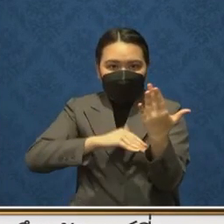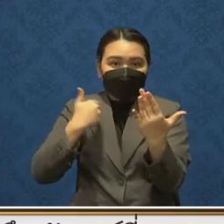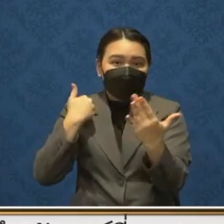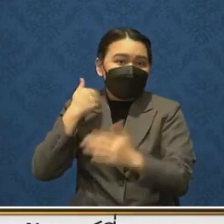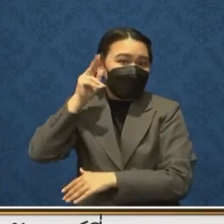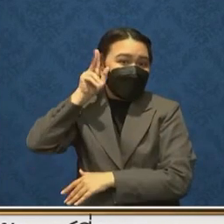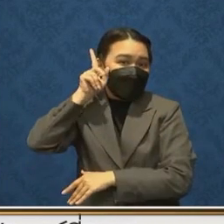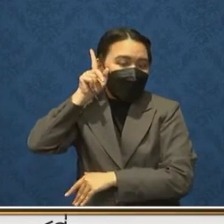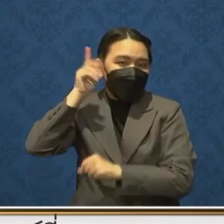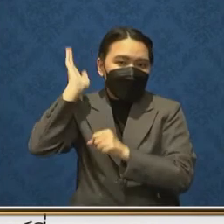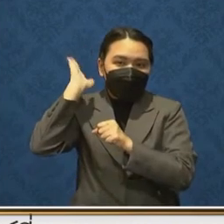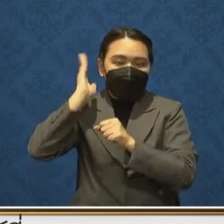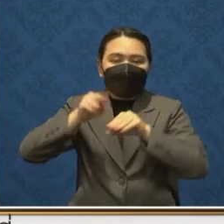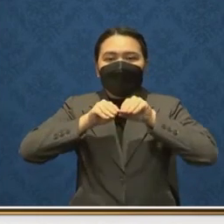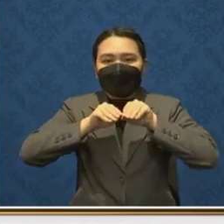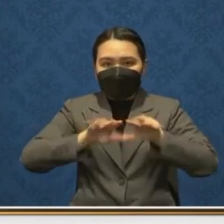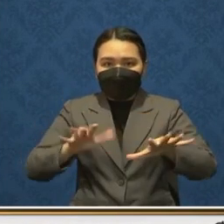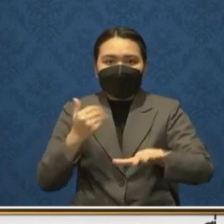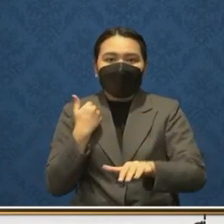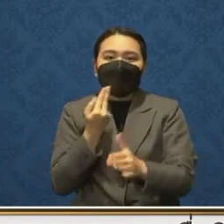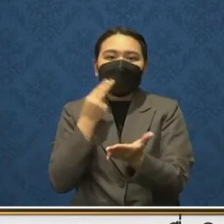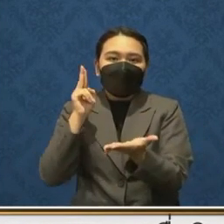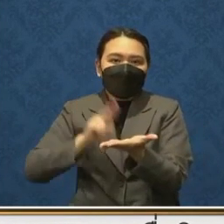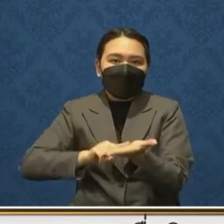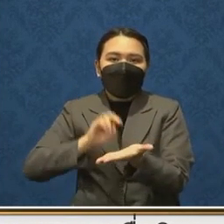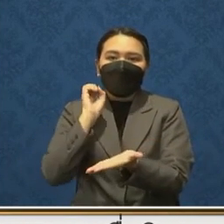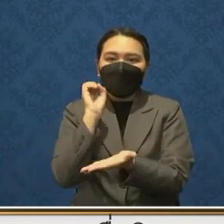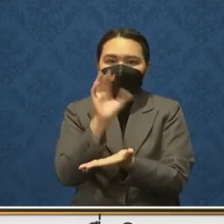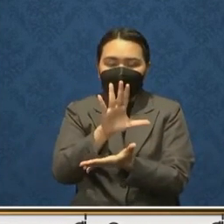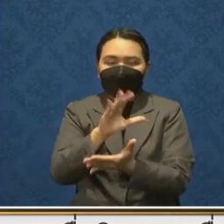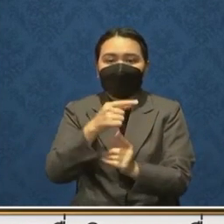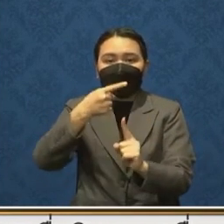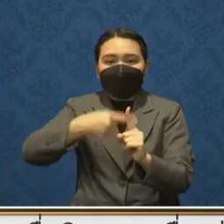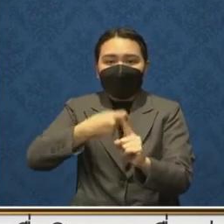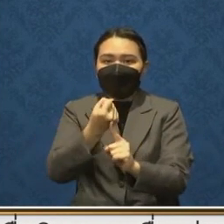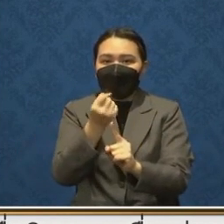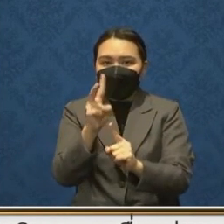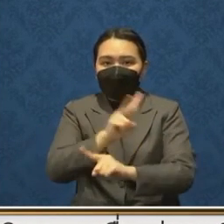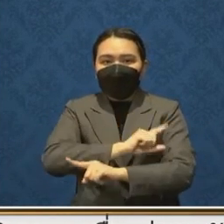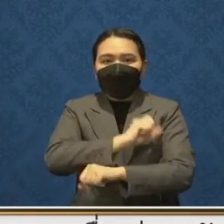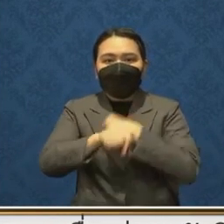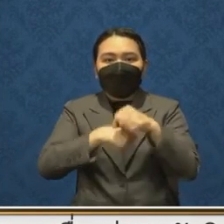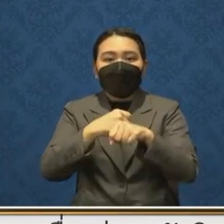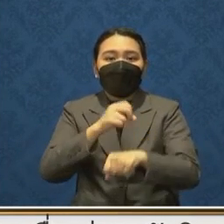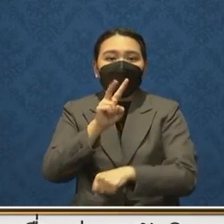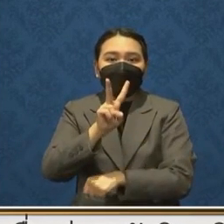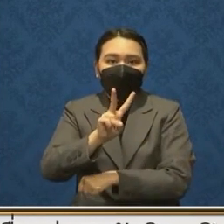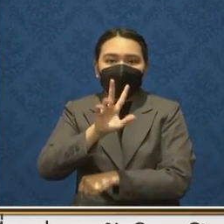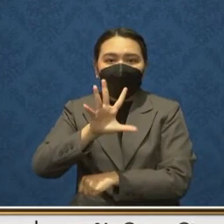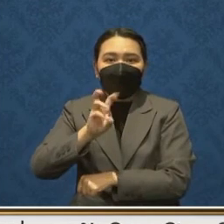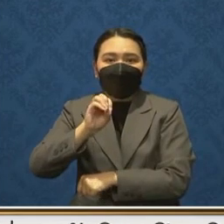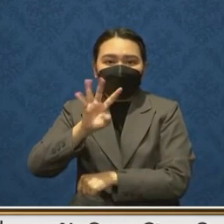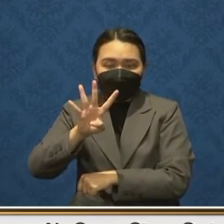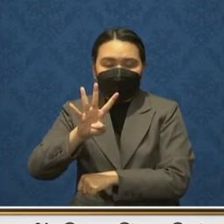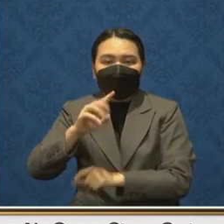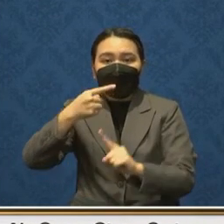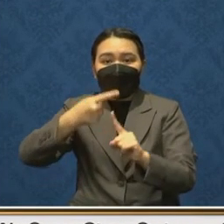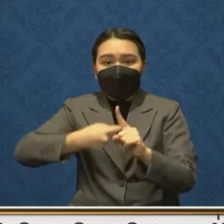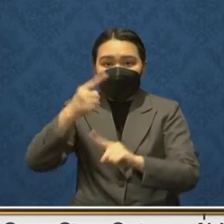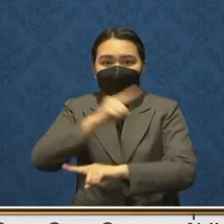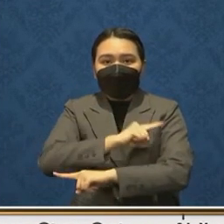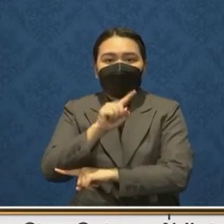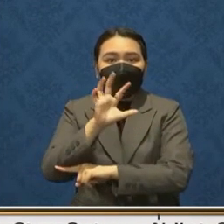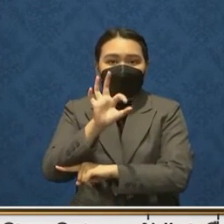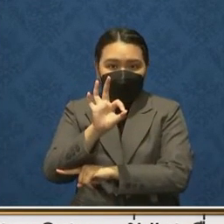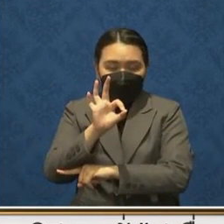แล้วกได้ส่งหงสือเมอวนที่ 7ทันวาคมปี 64วันที่ 9 บกราคมนะครับอธิปดีบอก